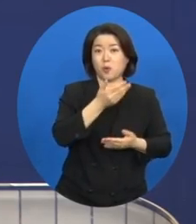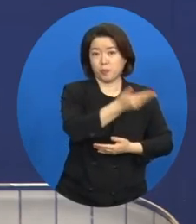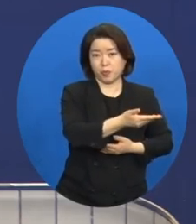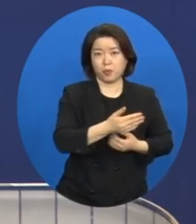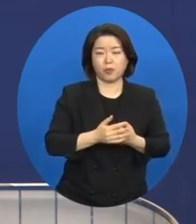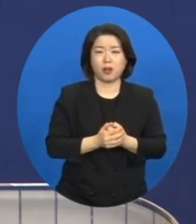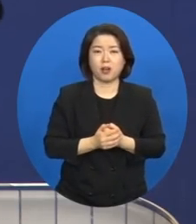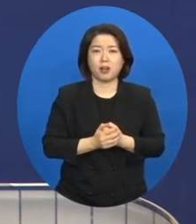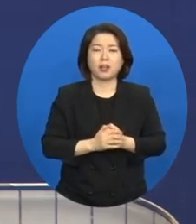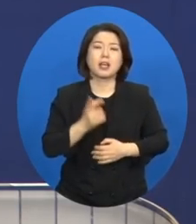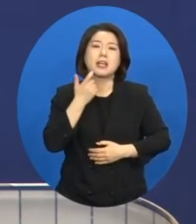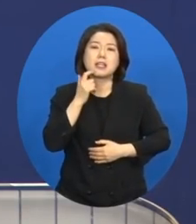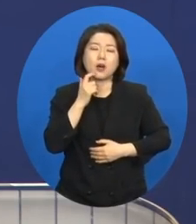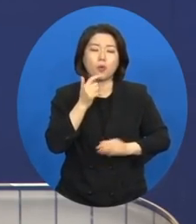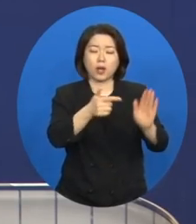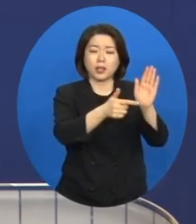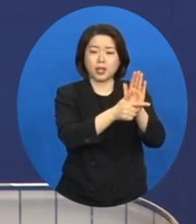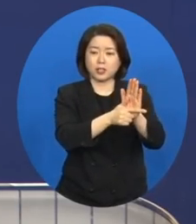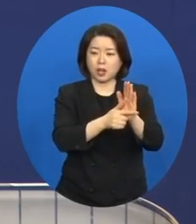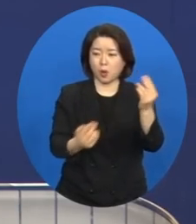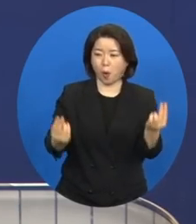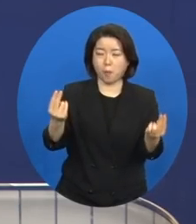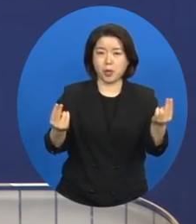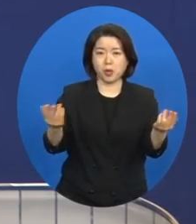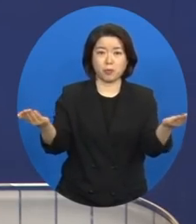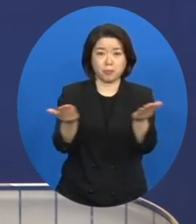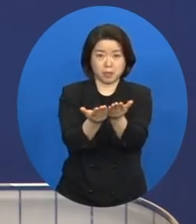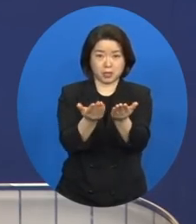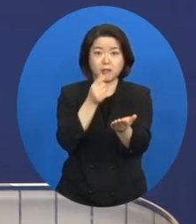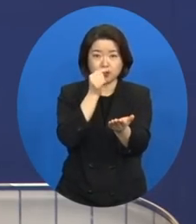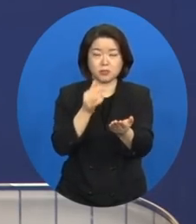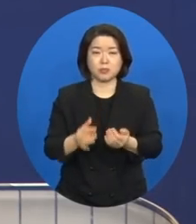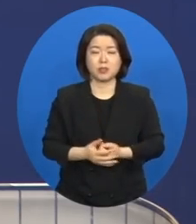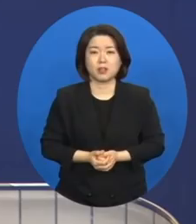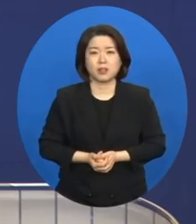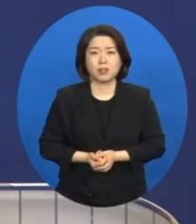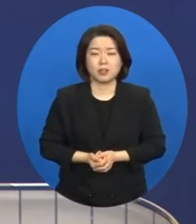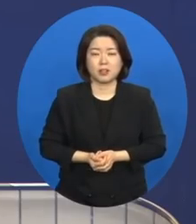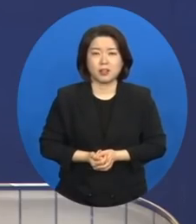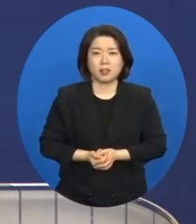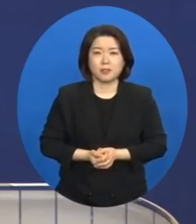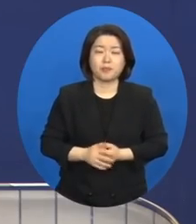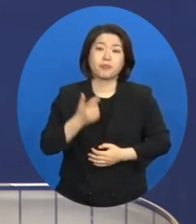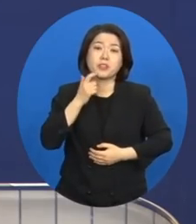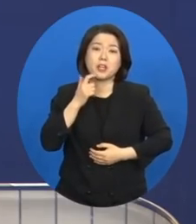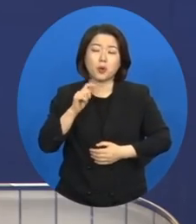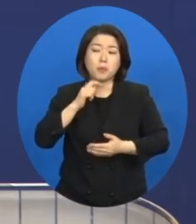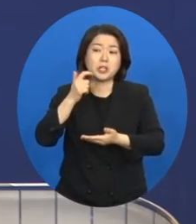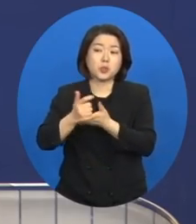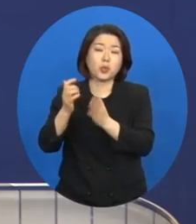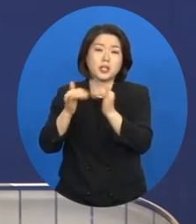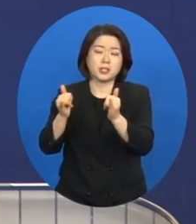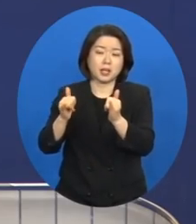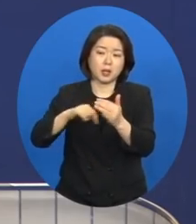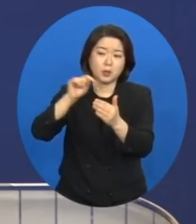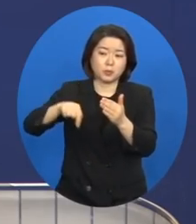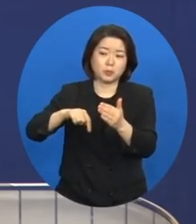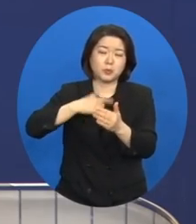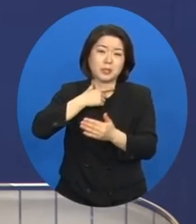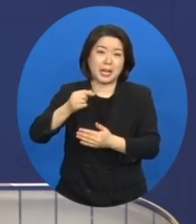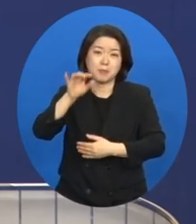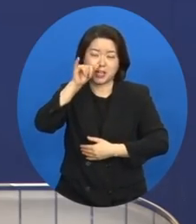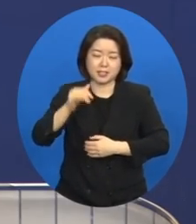보여주면서 야곱과 나다나엘을 대비시키고 있어요. 야곱이 속이는 사람이었습니다. 그 안에 갈망이 있었어요.